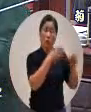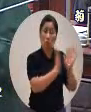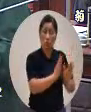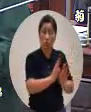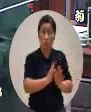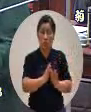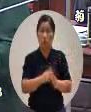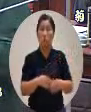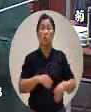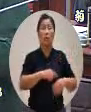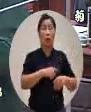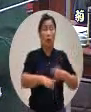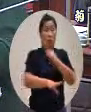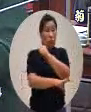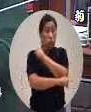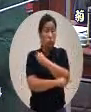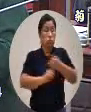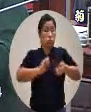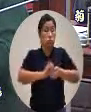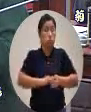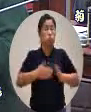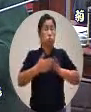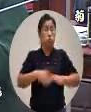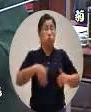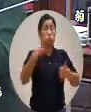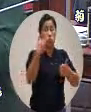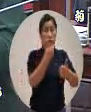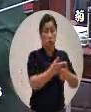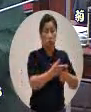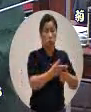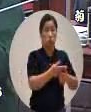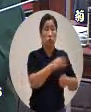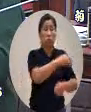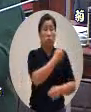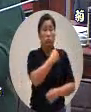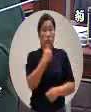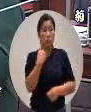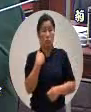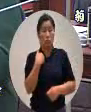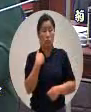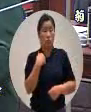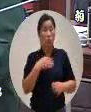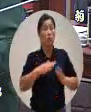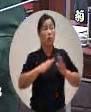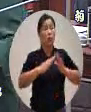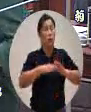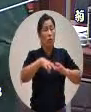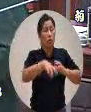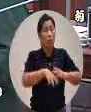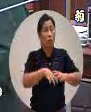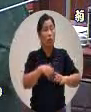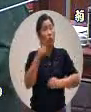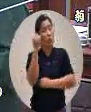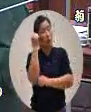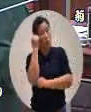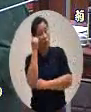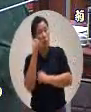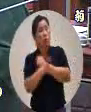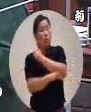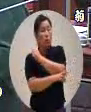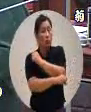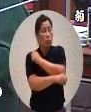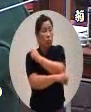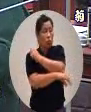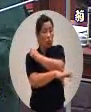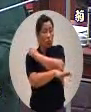一定要讓他們有一個線索根據這樣才有可能繼續